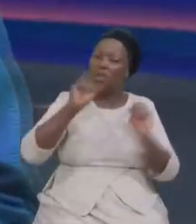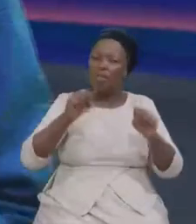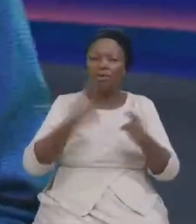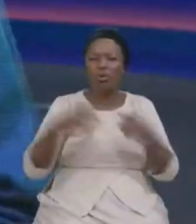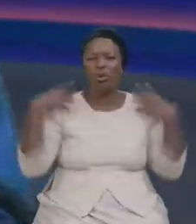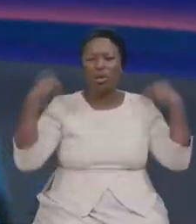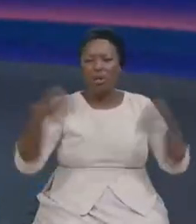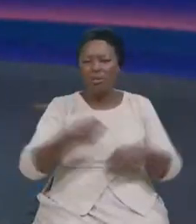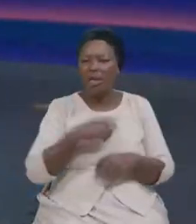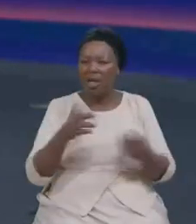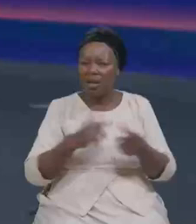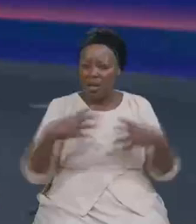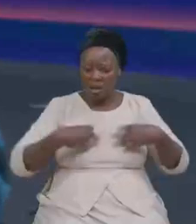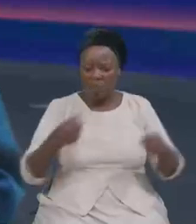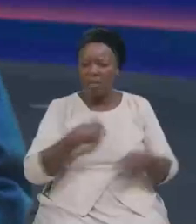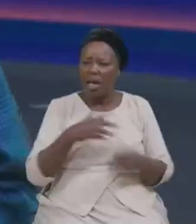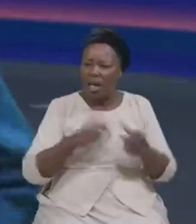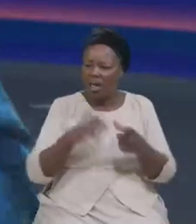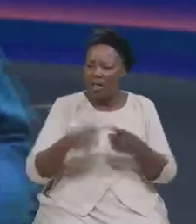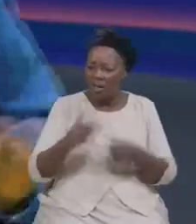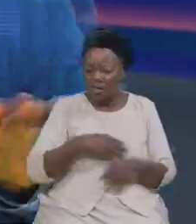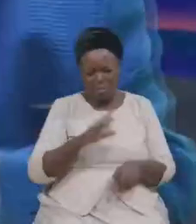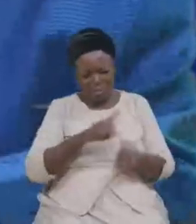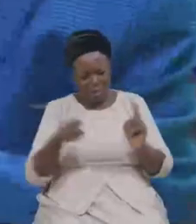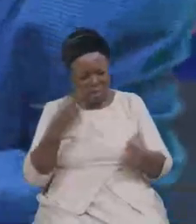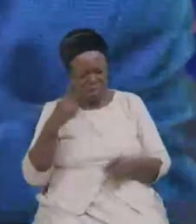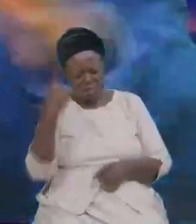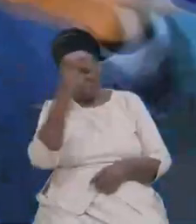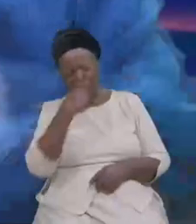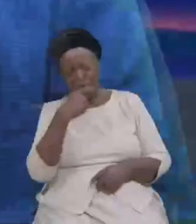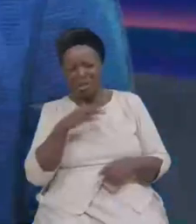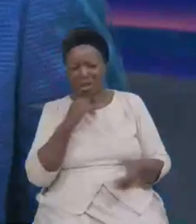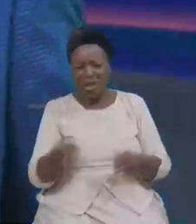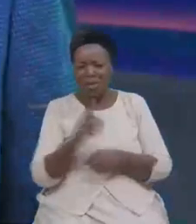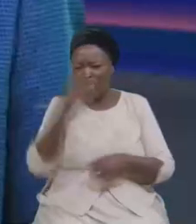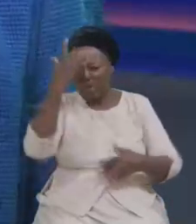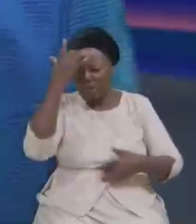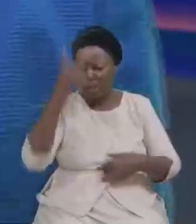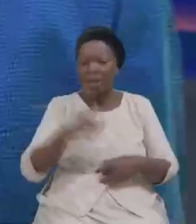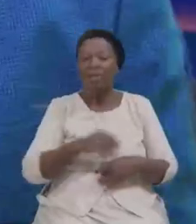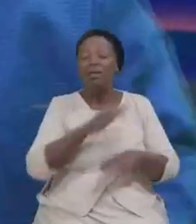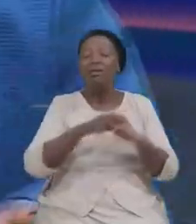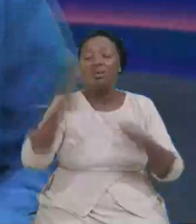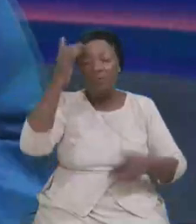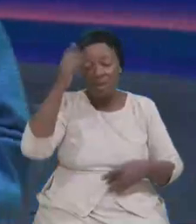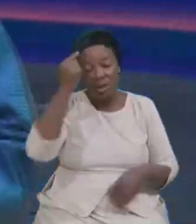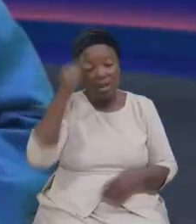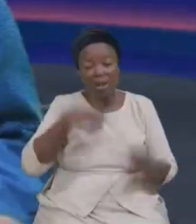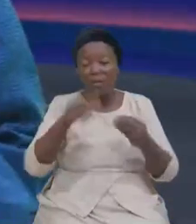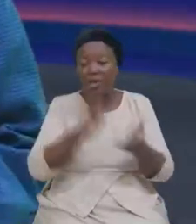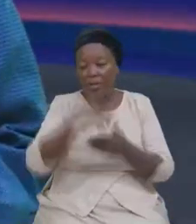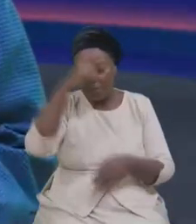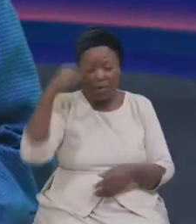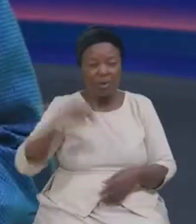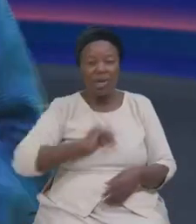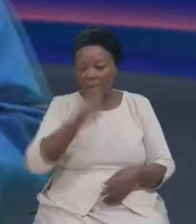es très très malade. Depuis combien de temps tu es malade? Ne pense pas à ça. Je sens faibli dans la foi. Il ne considéra point que